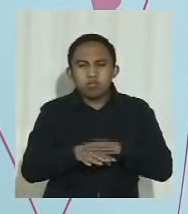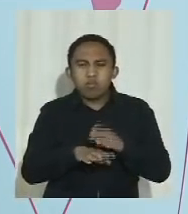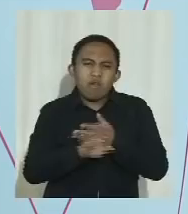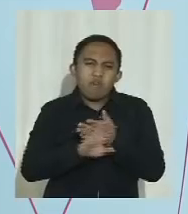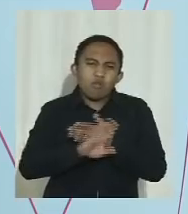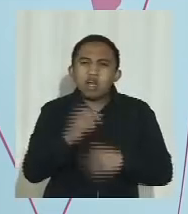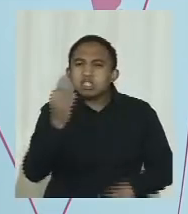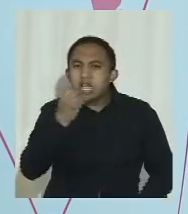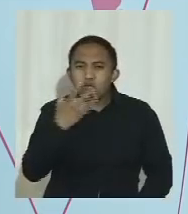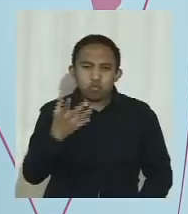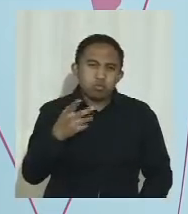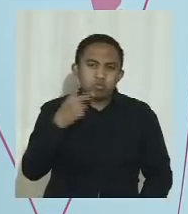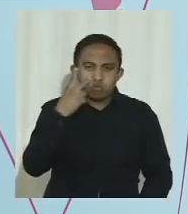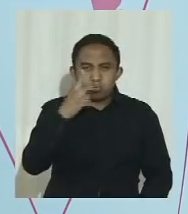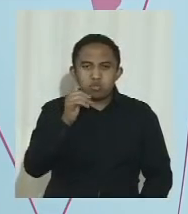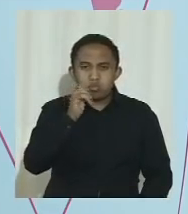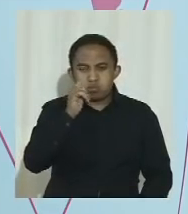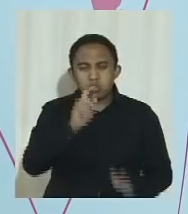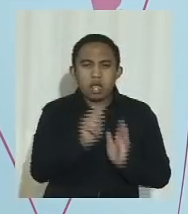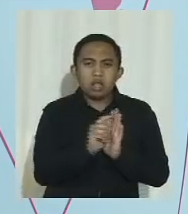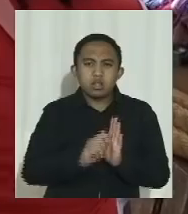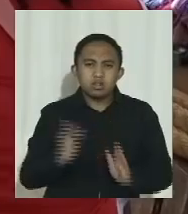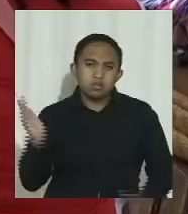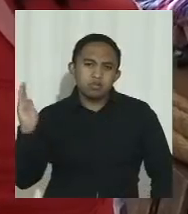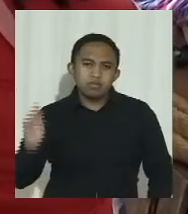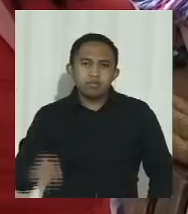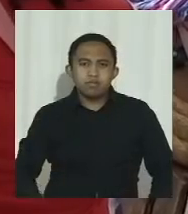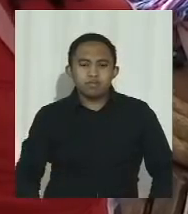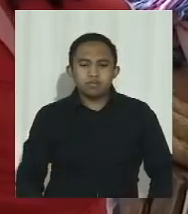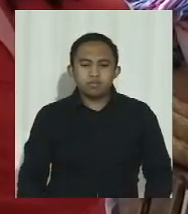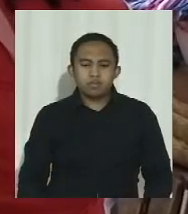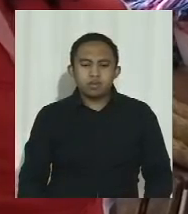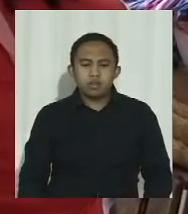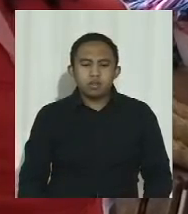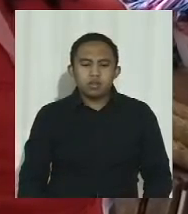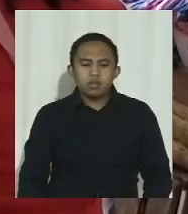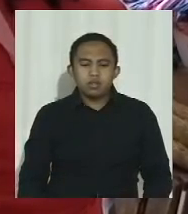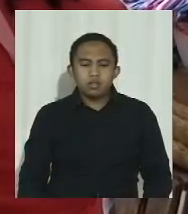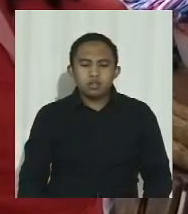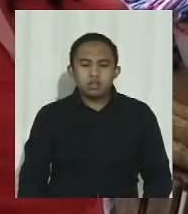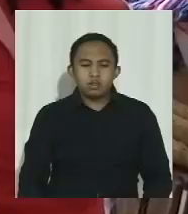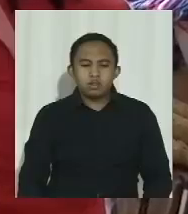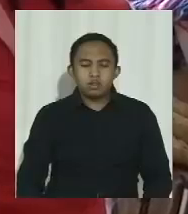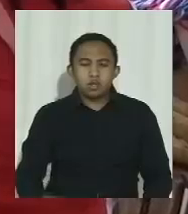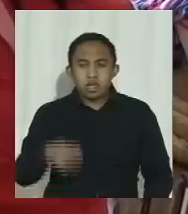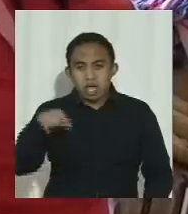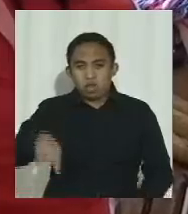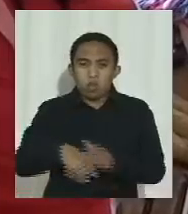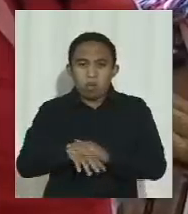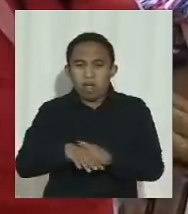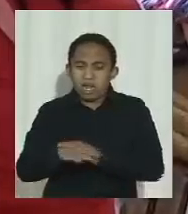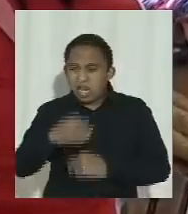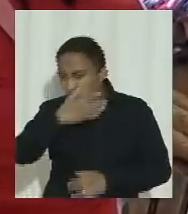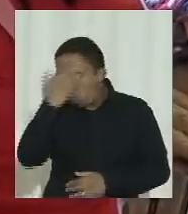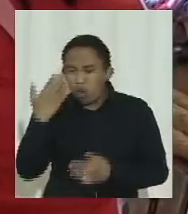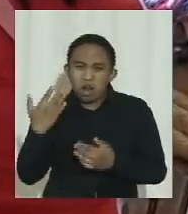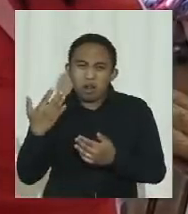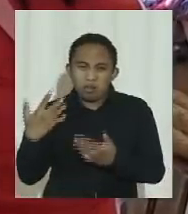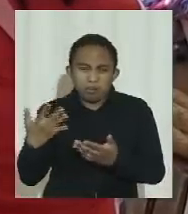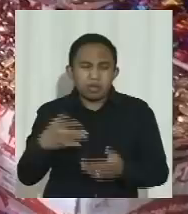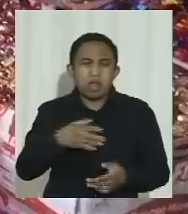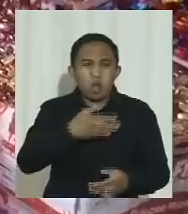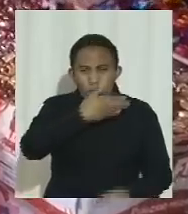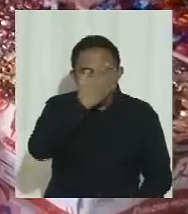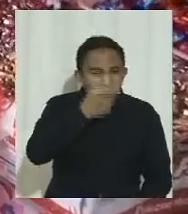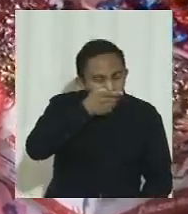sy Fehinoran-Driamalala no hitatitra an'izay. Fitsianisa tsy mifanentana amin'isan'ny mponina eto Madagasikara ireo mpanaramaso